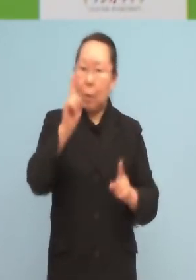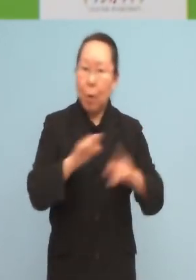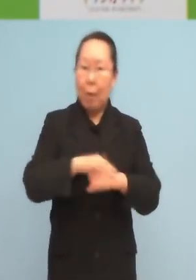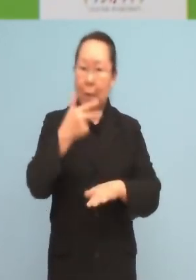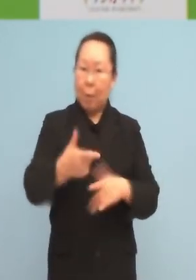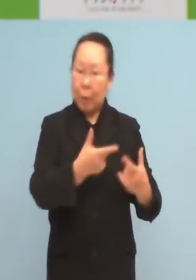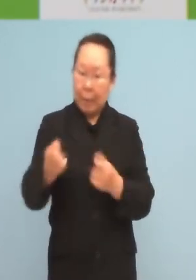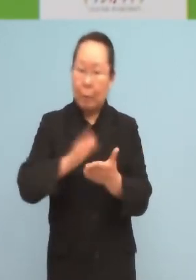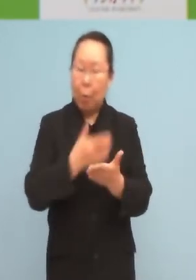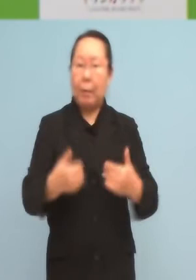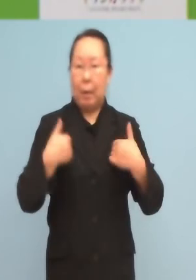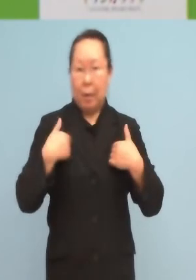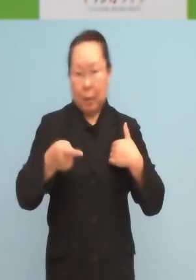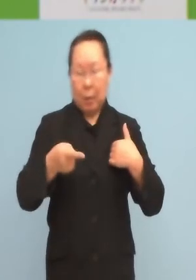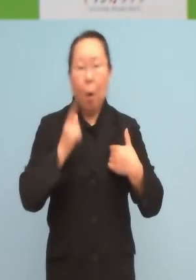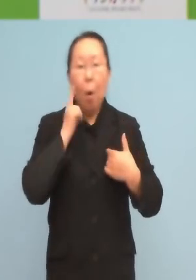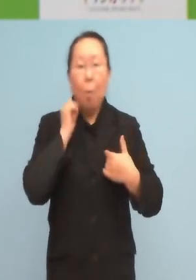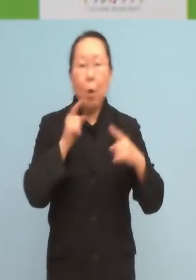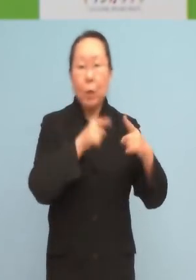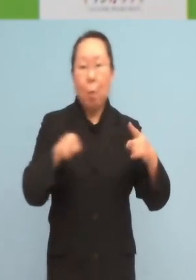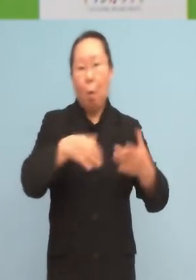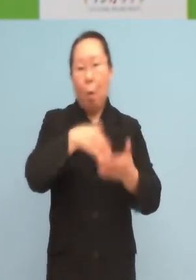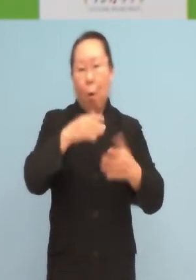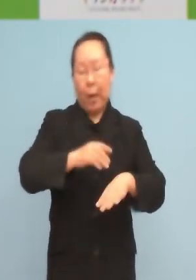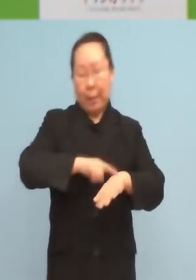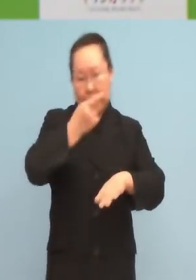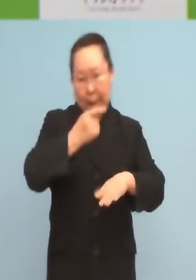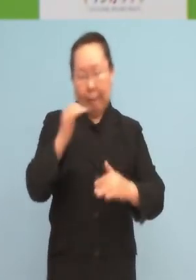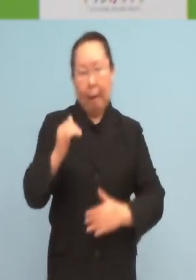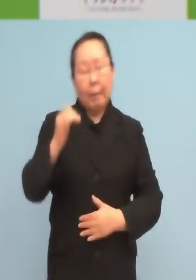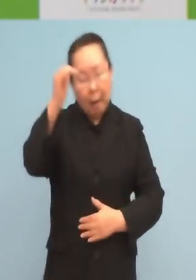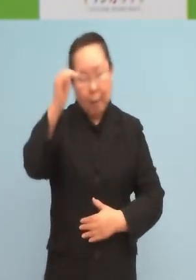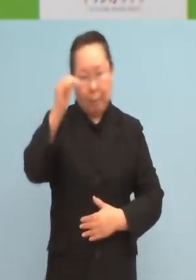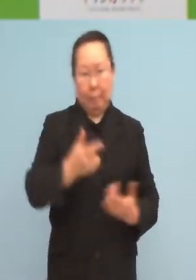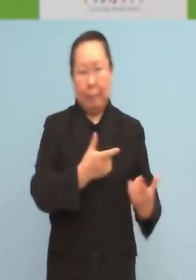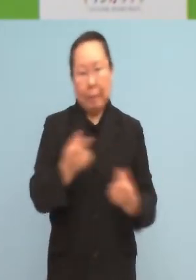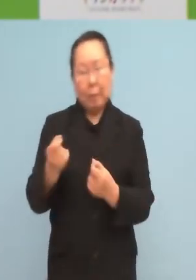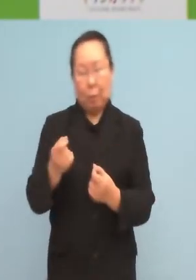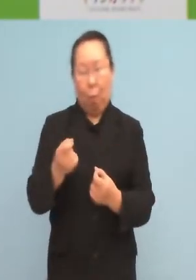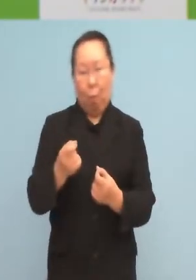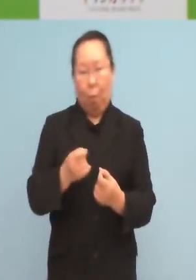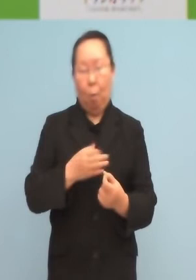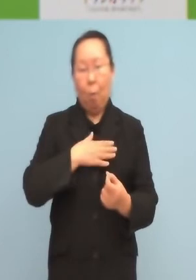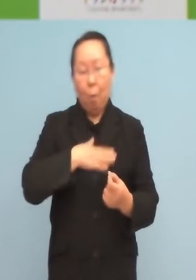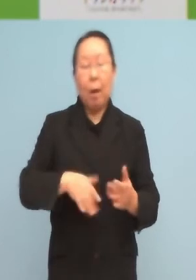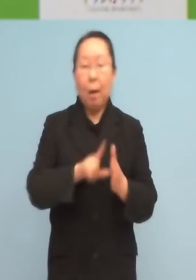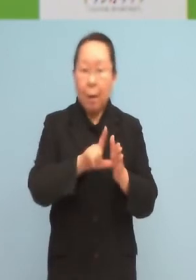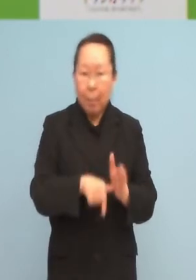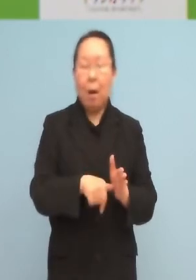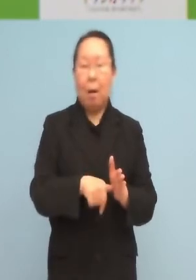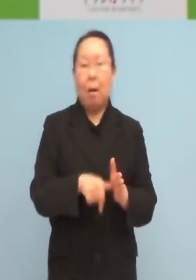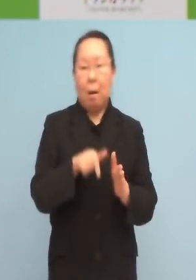わけでありますが、高いということの理由がしっかり見出せるようであれば、そうい